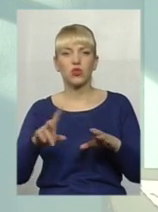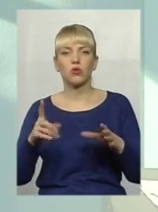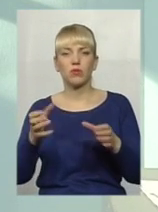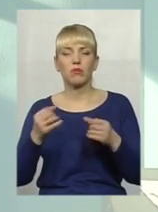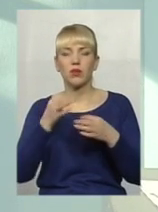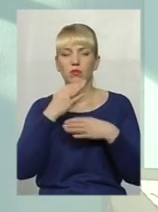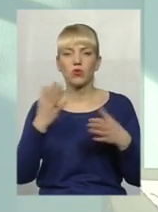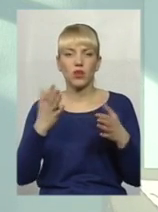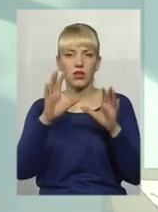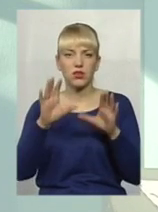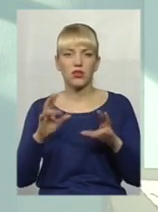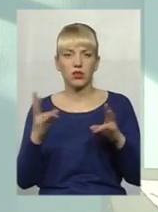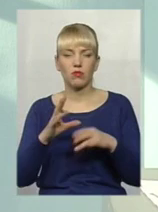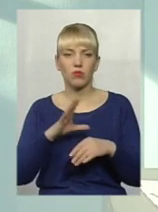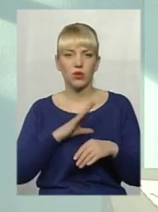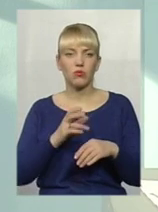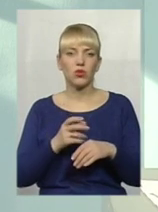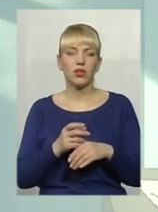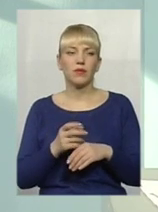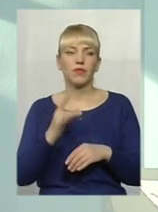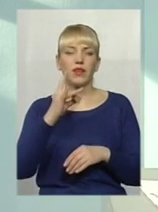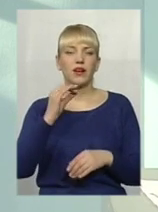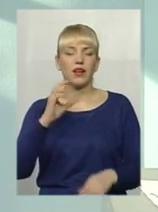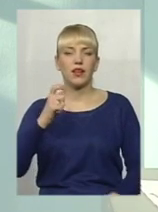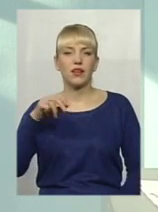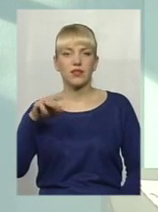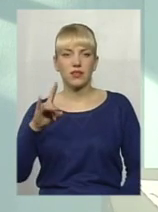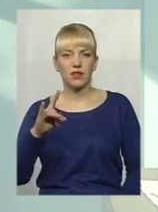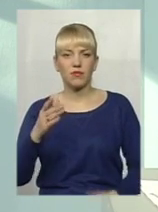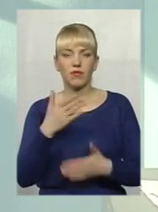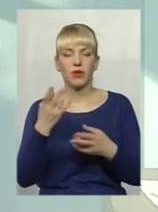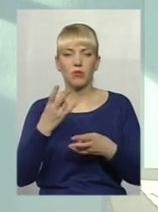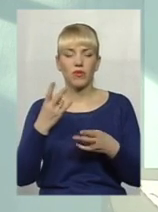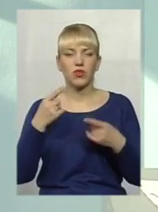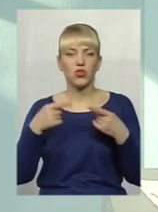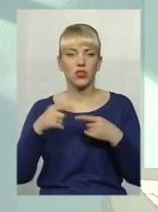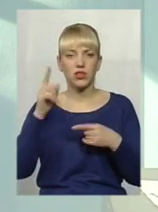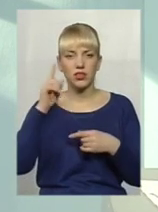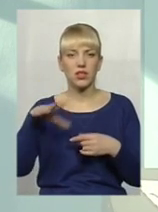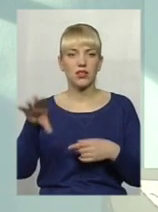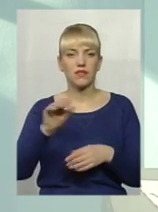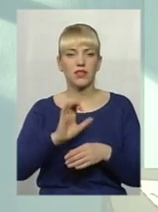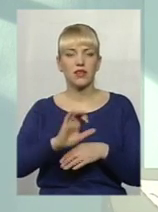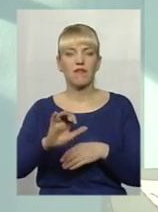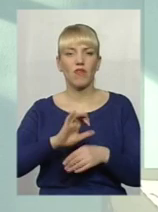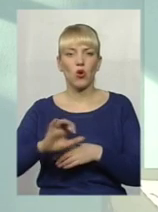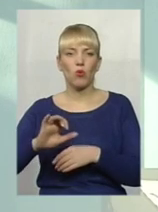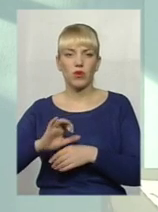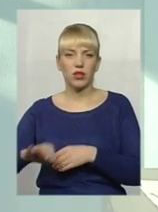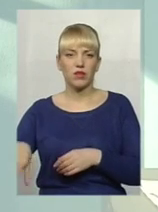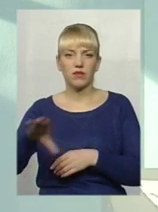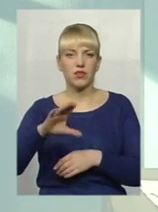має бути так звана інвентаризація чи реєстр, як ви говорите. Тобто ми повинні чітко знати всіх виробників,